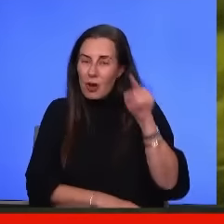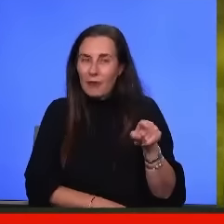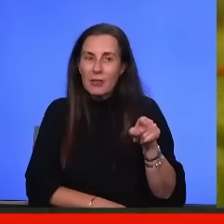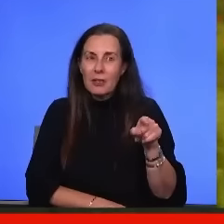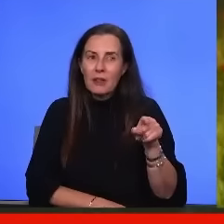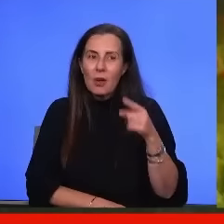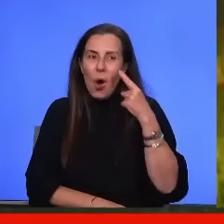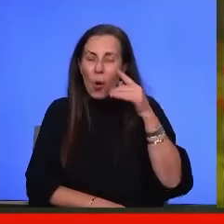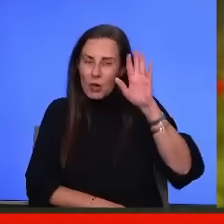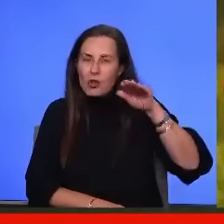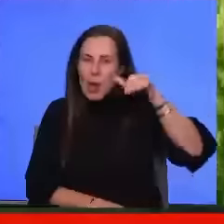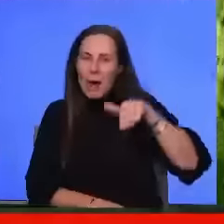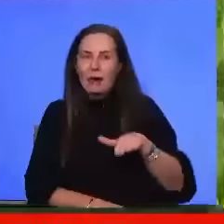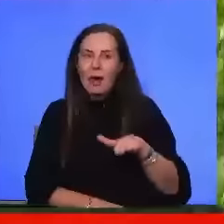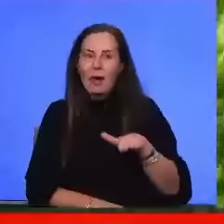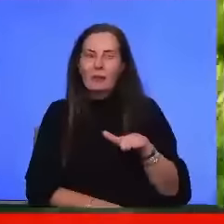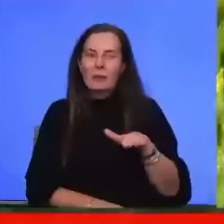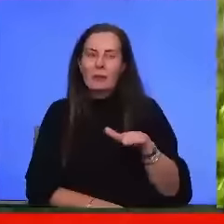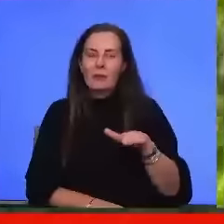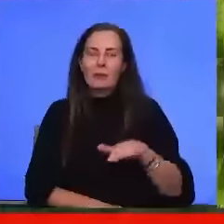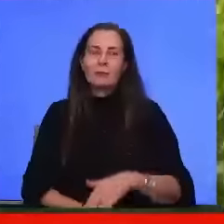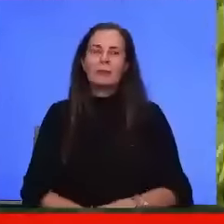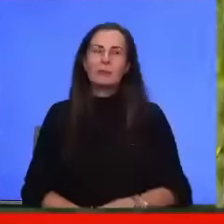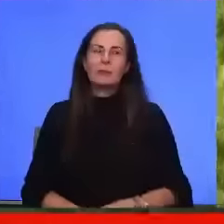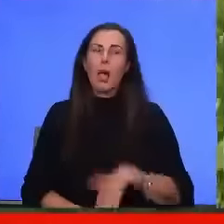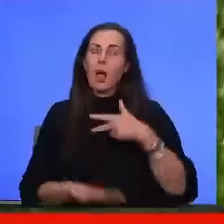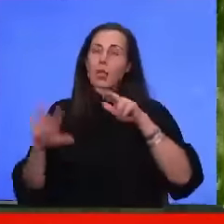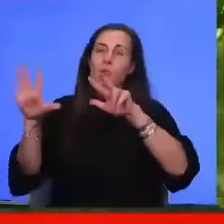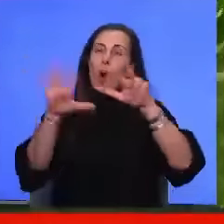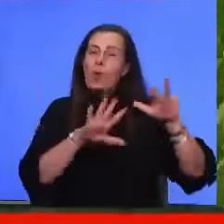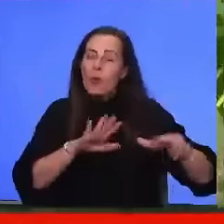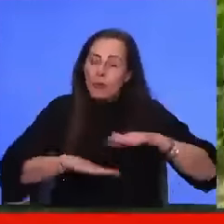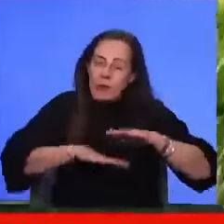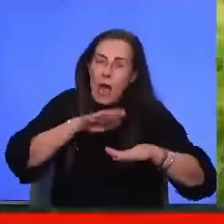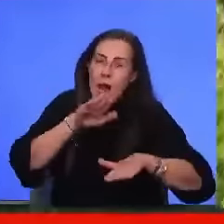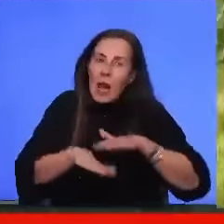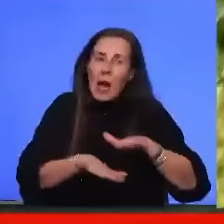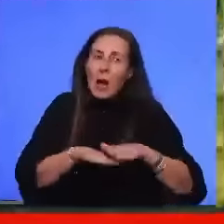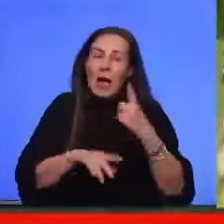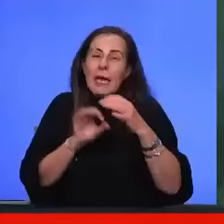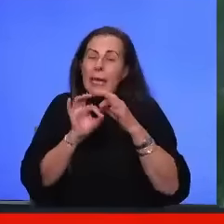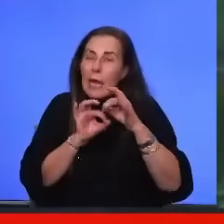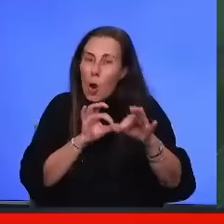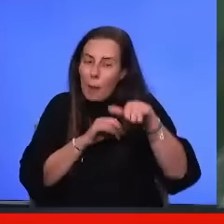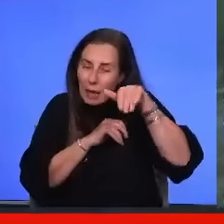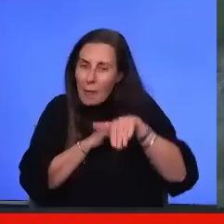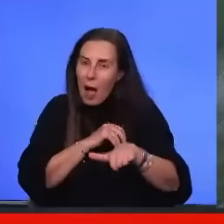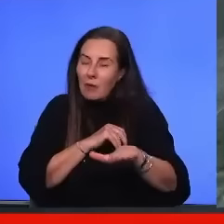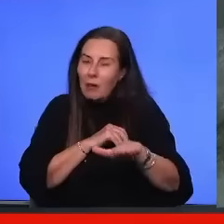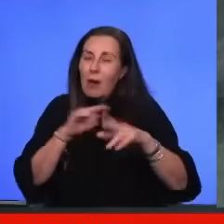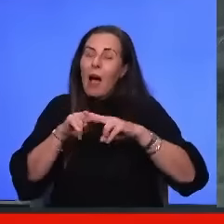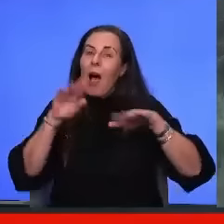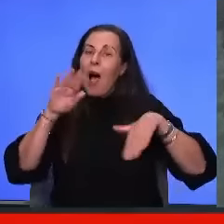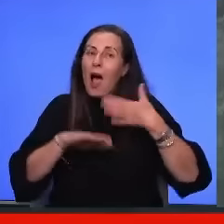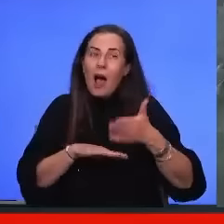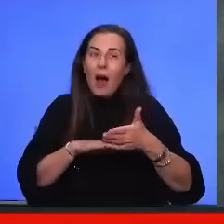כמו שאתה רואה, רואים את הלמטה. כן. לאחר 8 שעות של זחילה של כקילומטר בוואדי, ולאחר